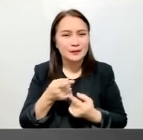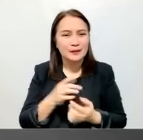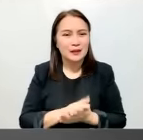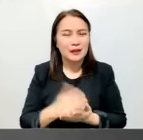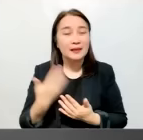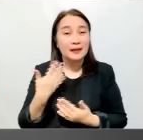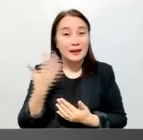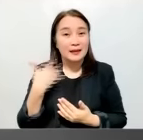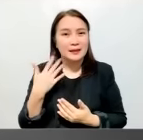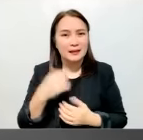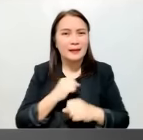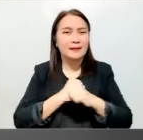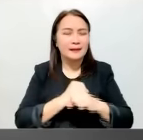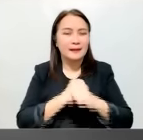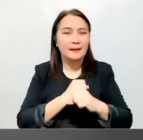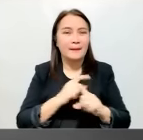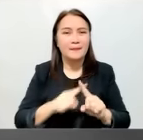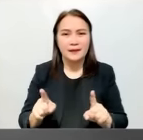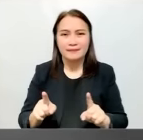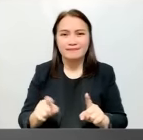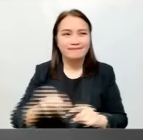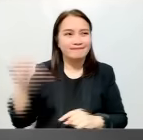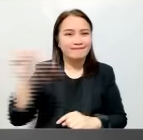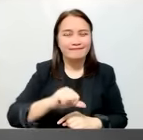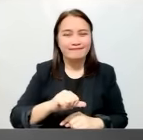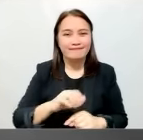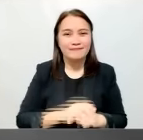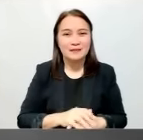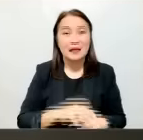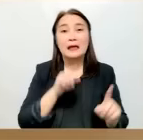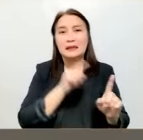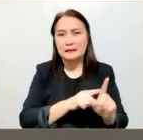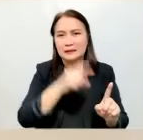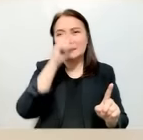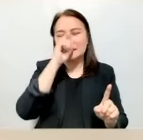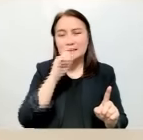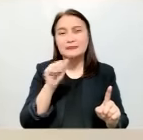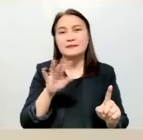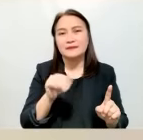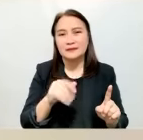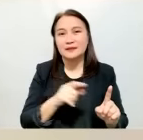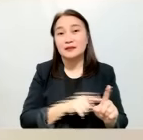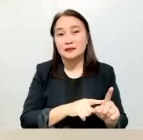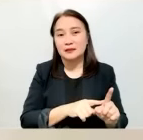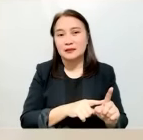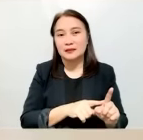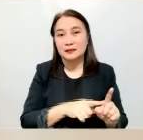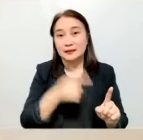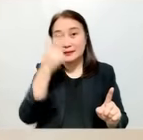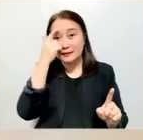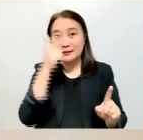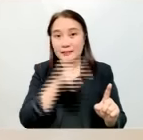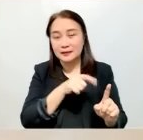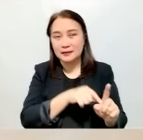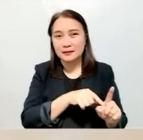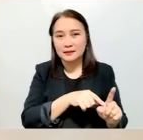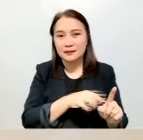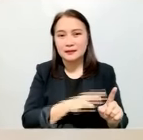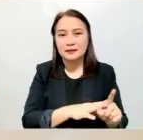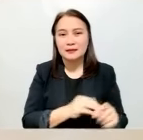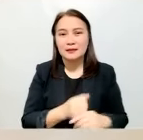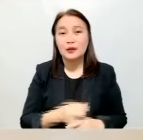sospek. Pero binastid siya nito, kaya ang dalagita raw ang pinuntirya ni Paul. Dalawang araw na po no, nangyayari yung mga